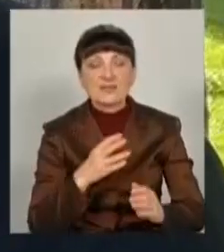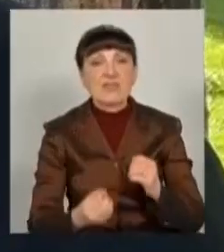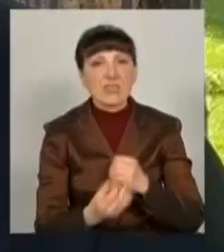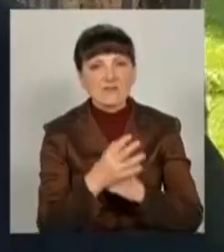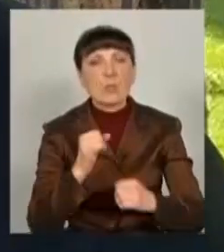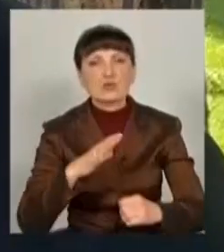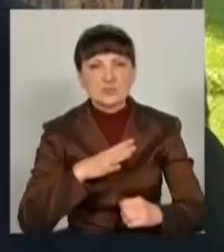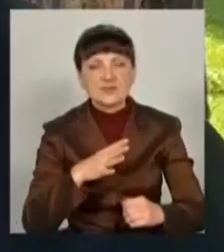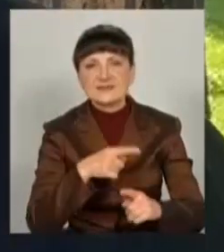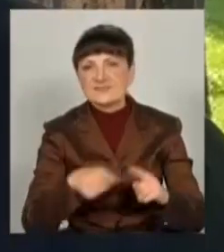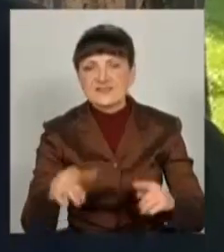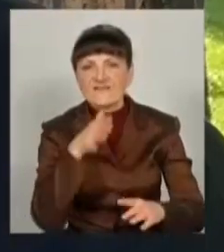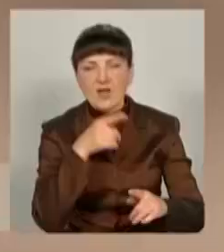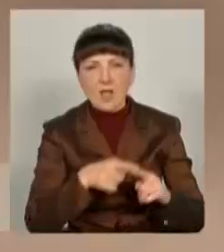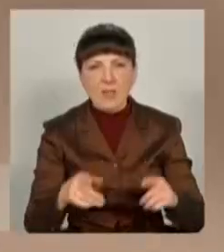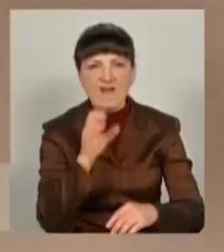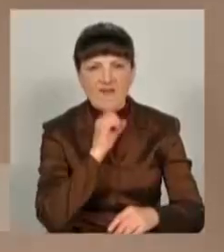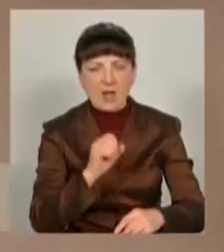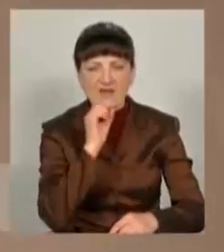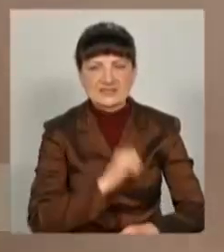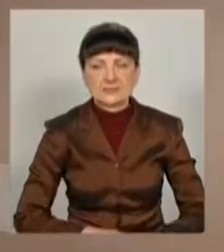нефть могли всё это время воровать